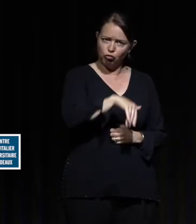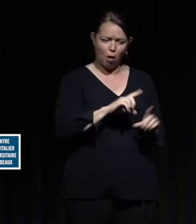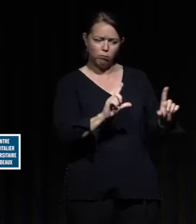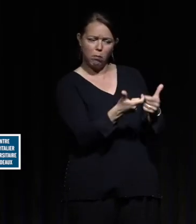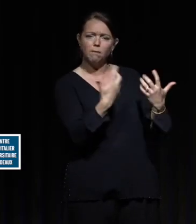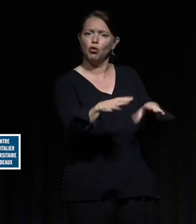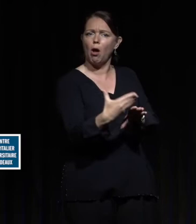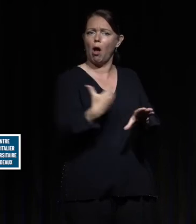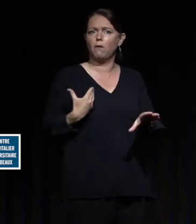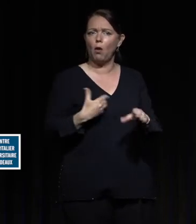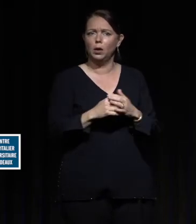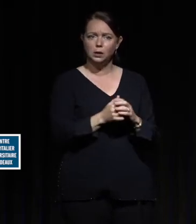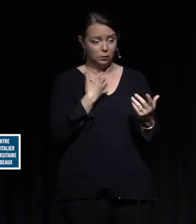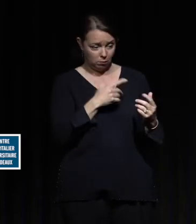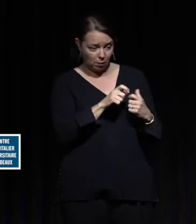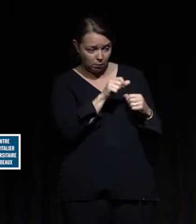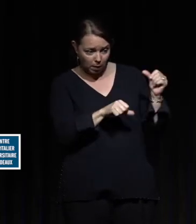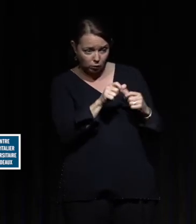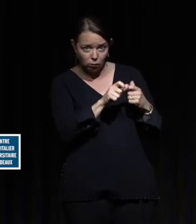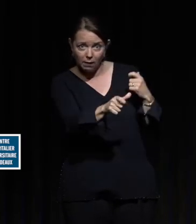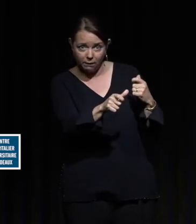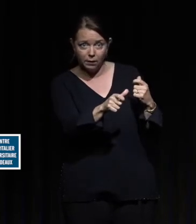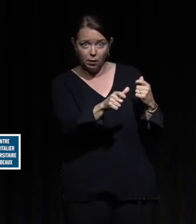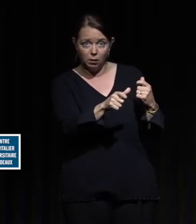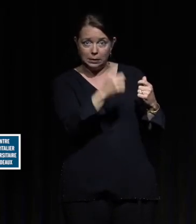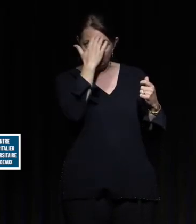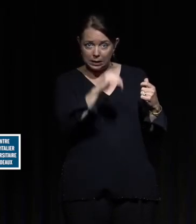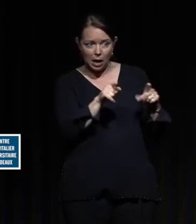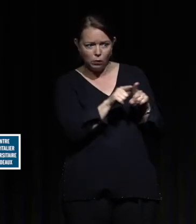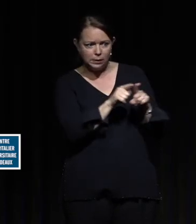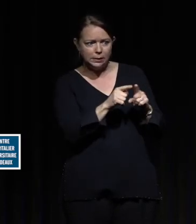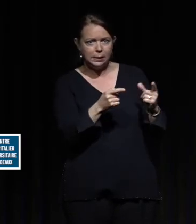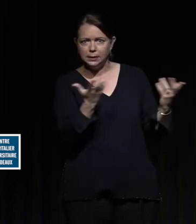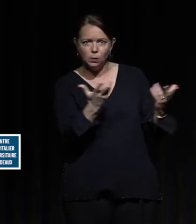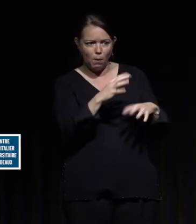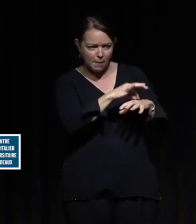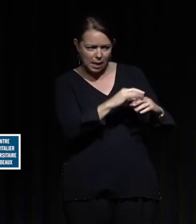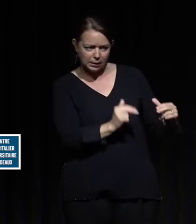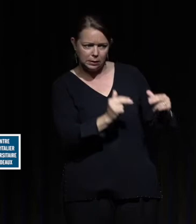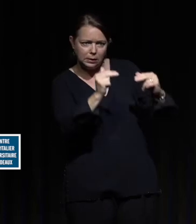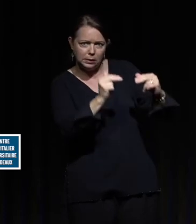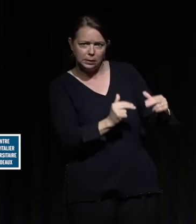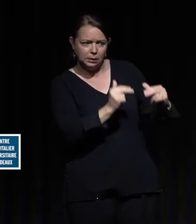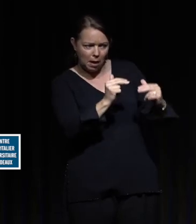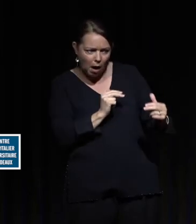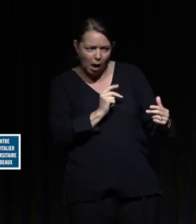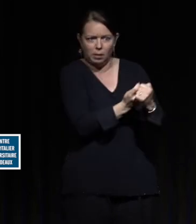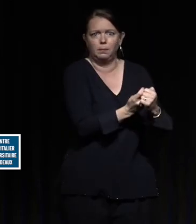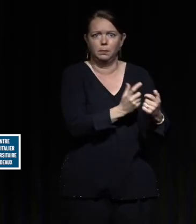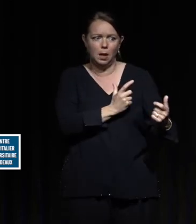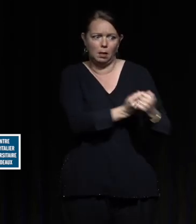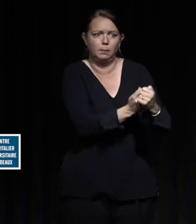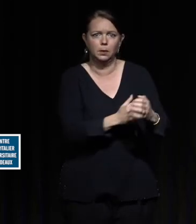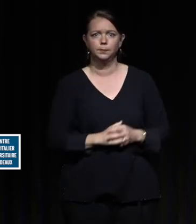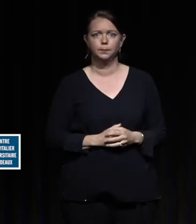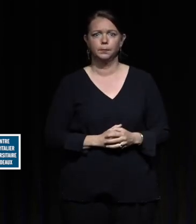stratégie thérapeutique post-opératoire. On connaît déjà le stade et donc on va s'adapter au stade quelque part. On va surtout pas mettre de